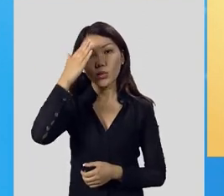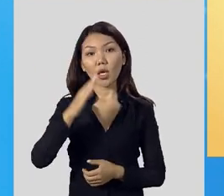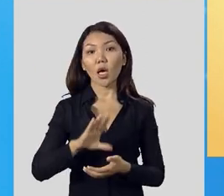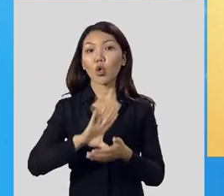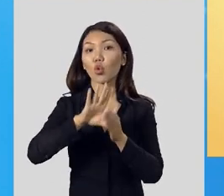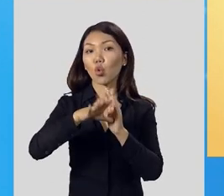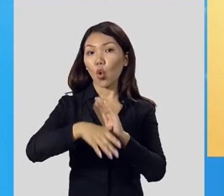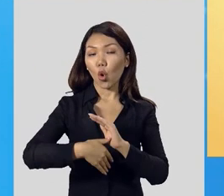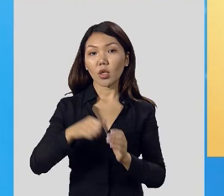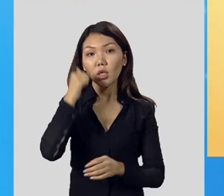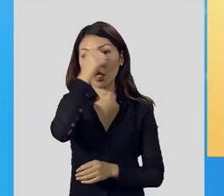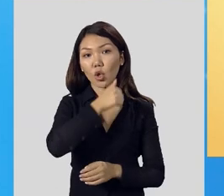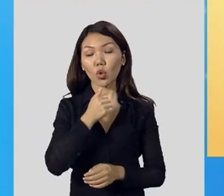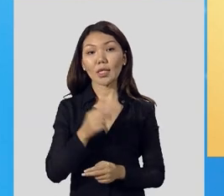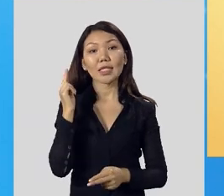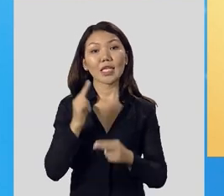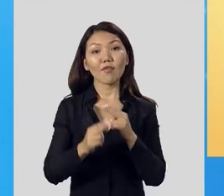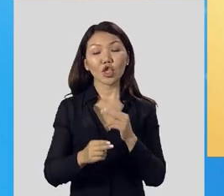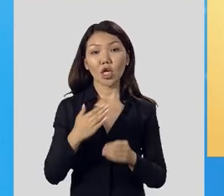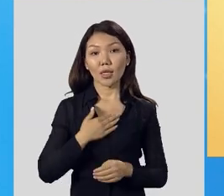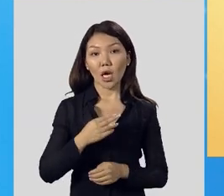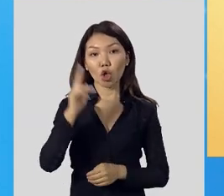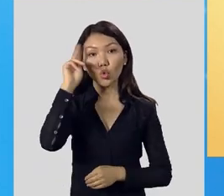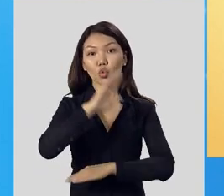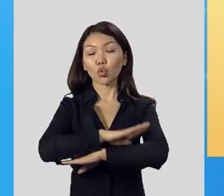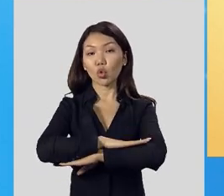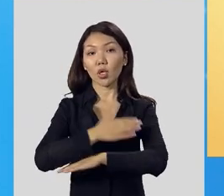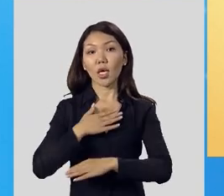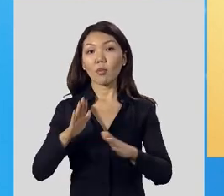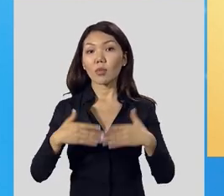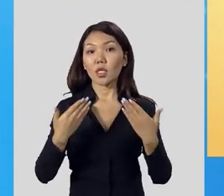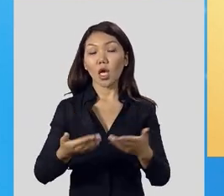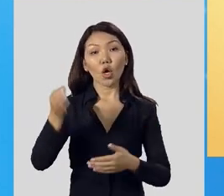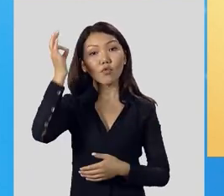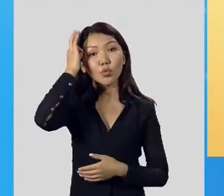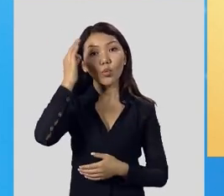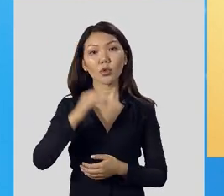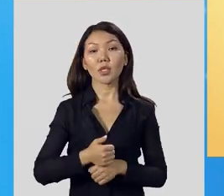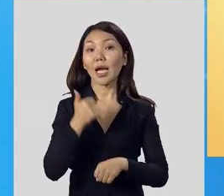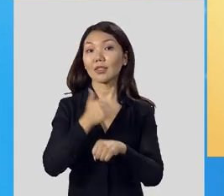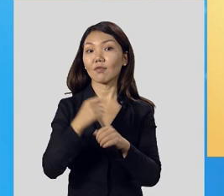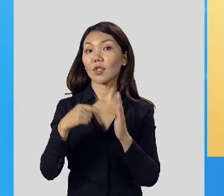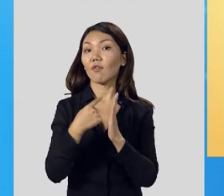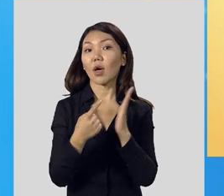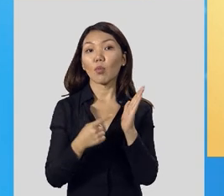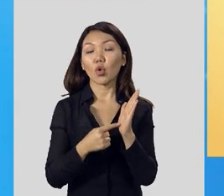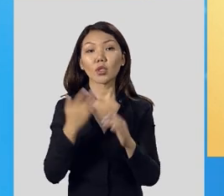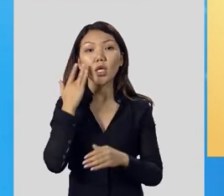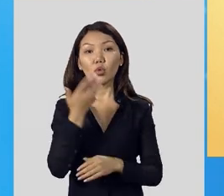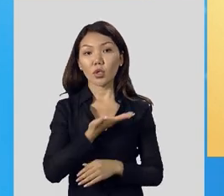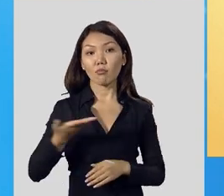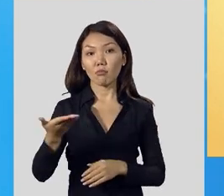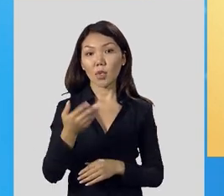годы. Завершая наш урок, я предлагаю нам вспомнить основные вопросы, которые